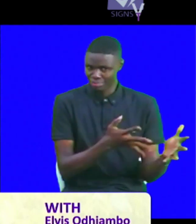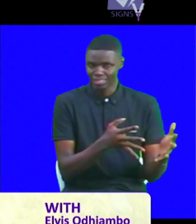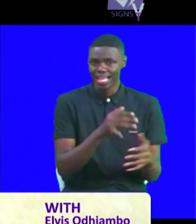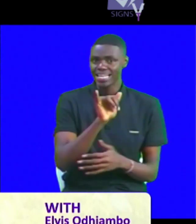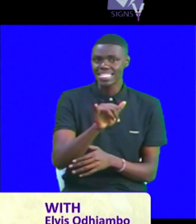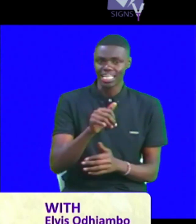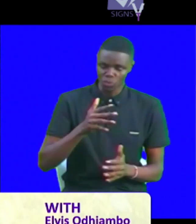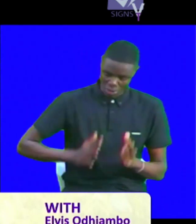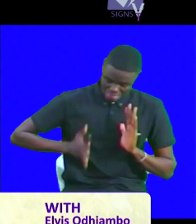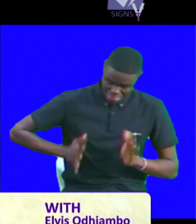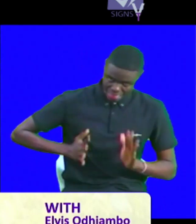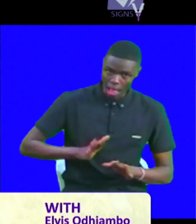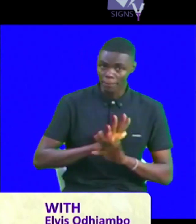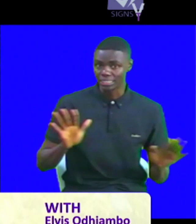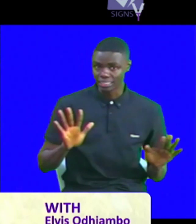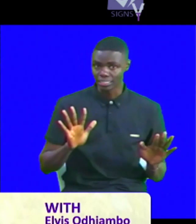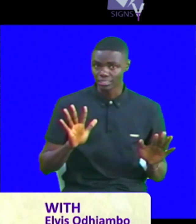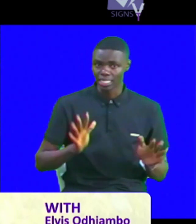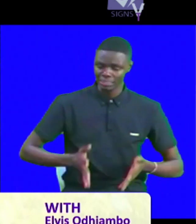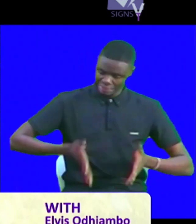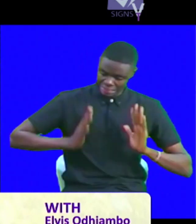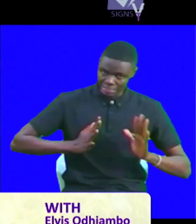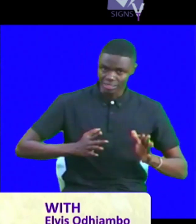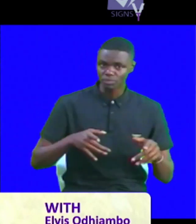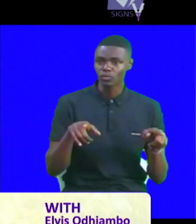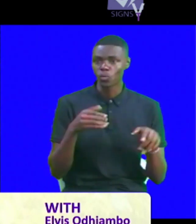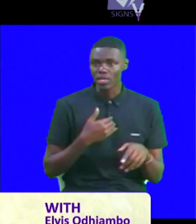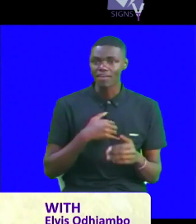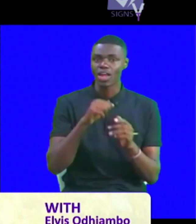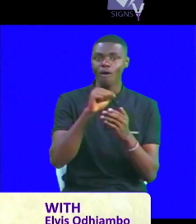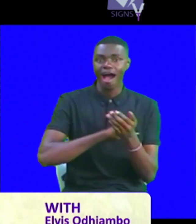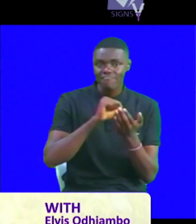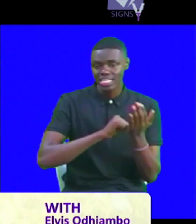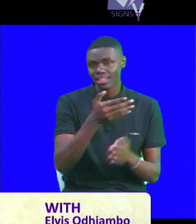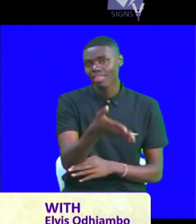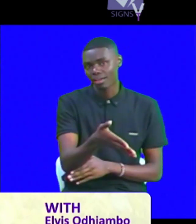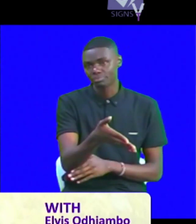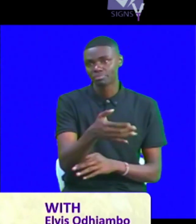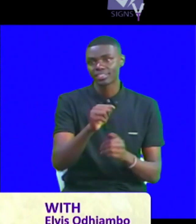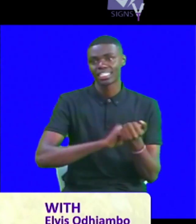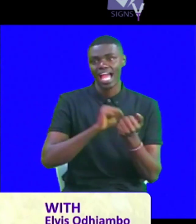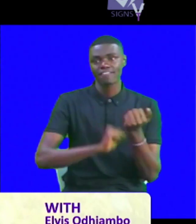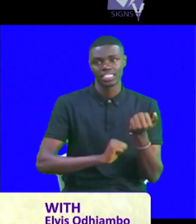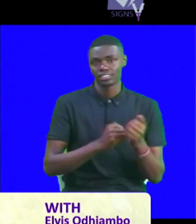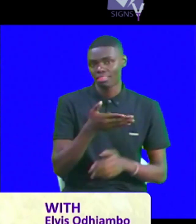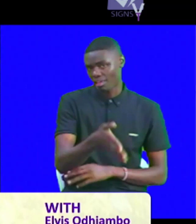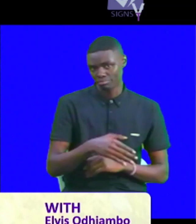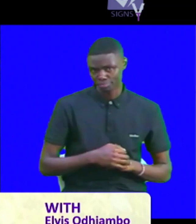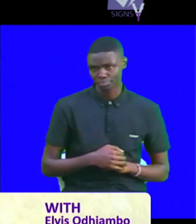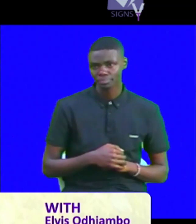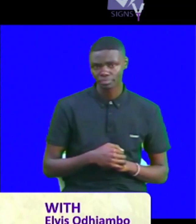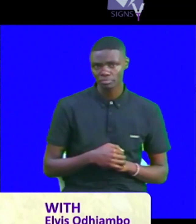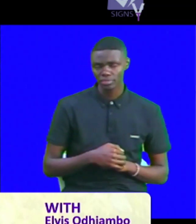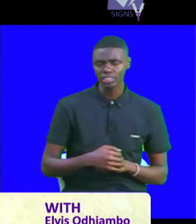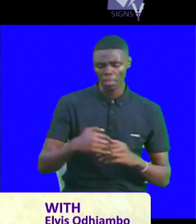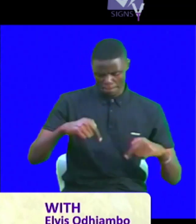kiasi. Ile kidogo tu ni hiyo tu mbio yake. Lakini hiyo mbio yake bado tuko na mtu kama Aves sahi hapo hapo. I'm very sure